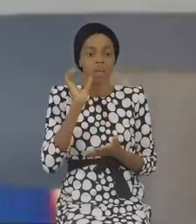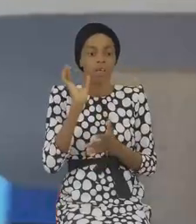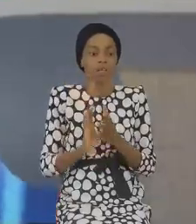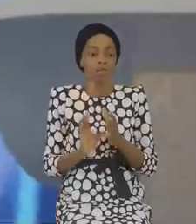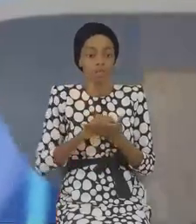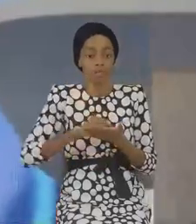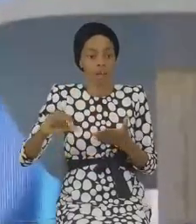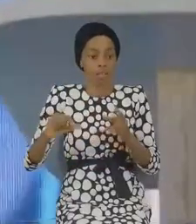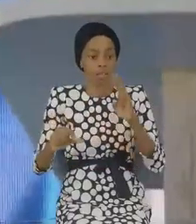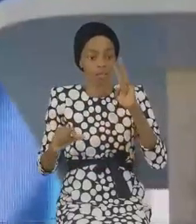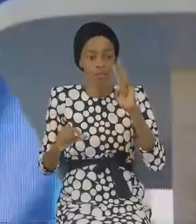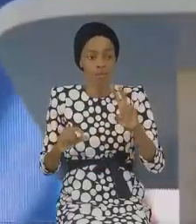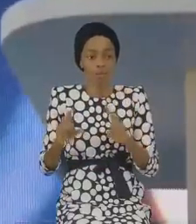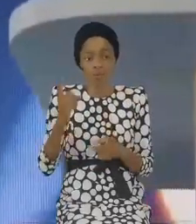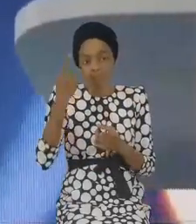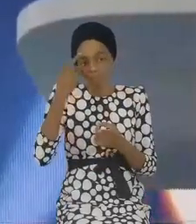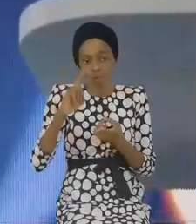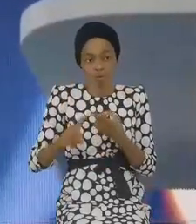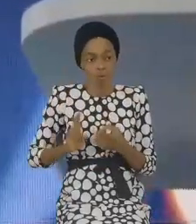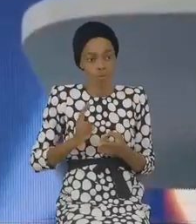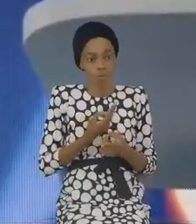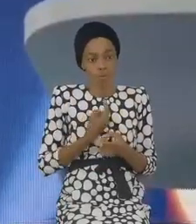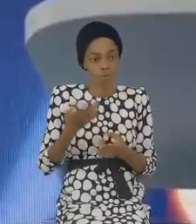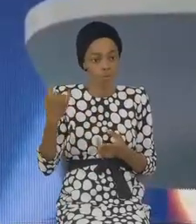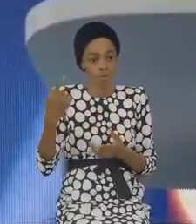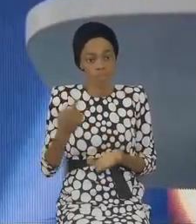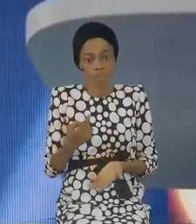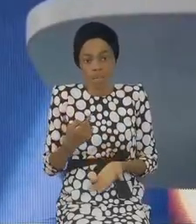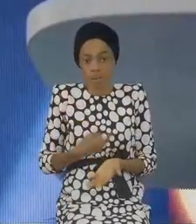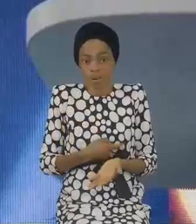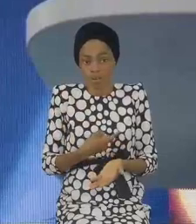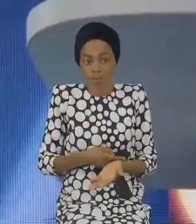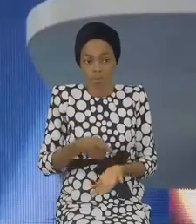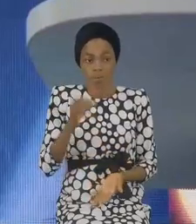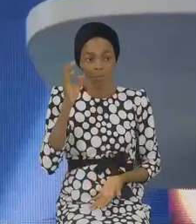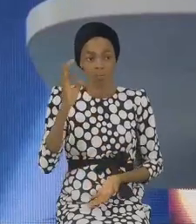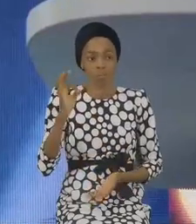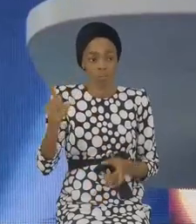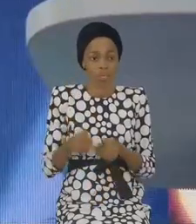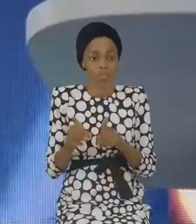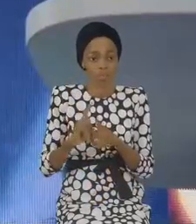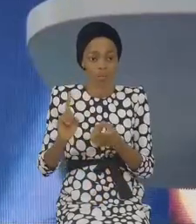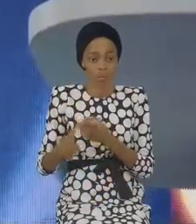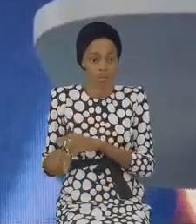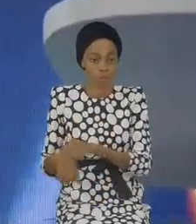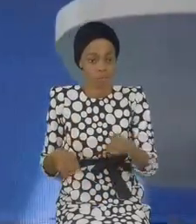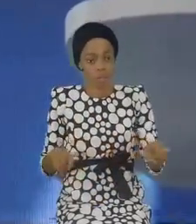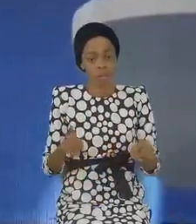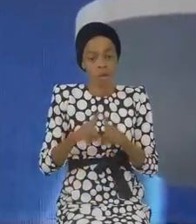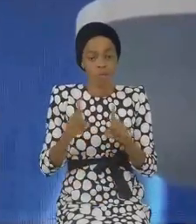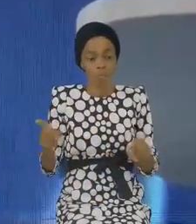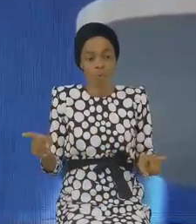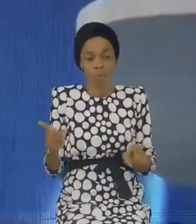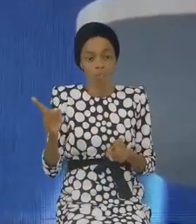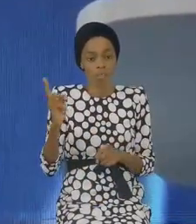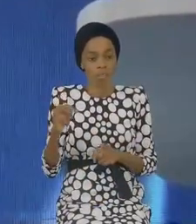nouvelle nous a été annoncée aussi bien qu'à eux. Mais la parole qui leur fut annoncée